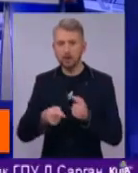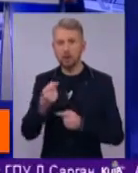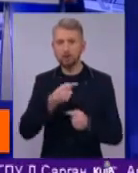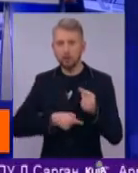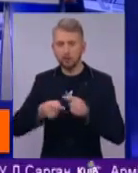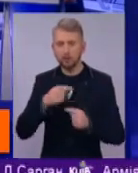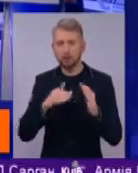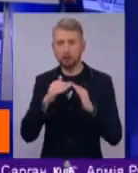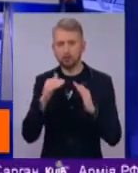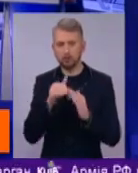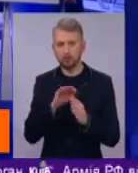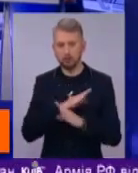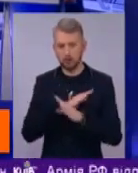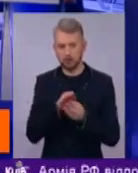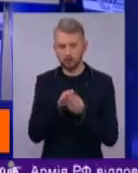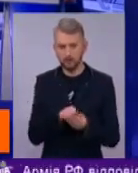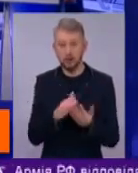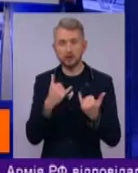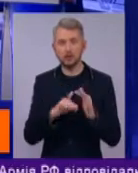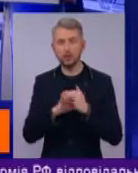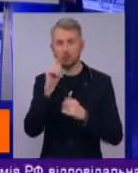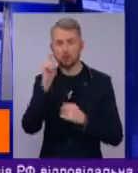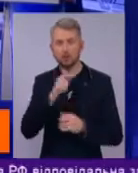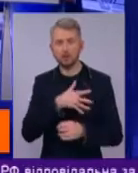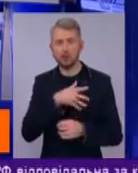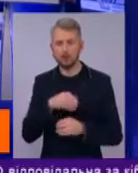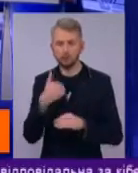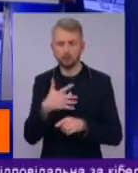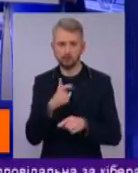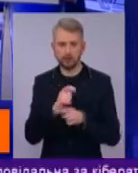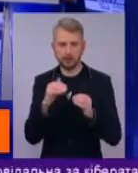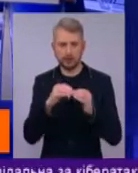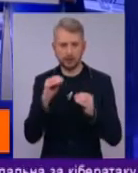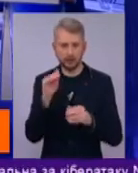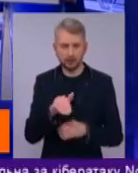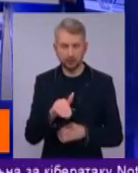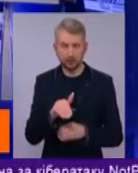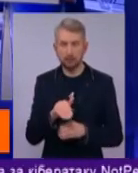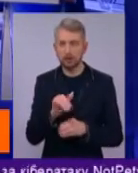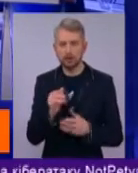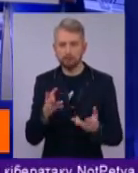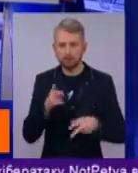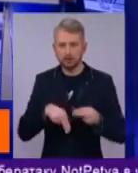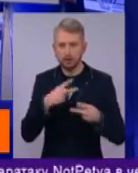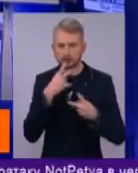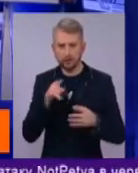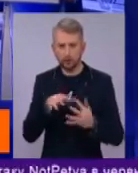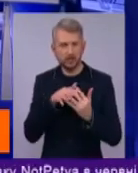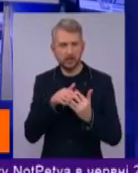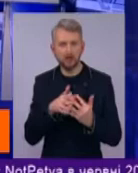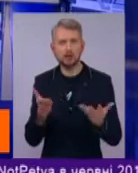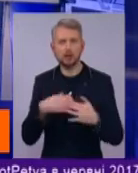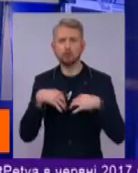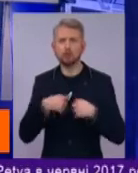у цинкових домовинах. Нині на сході країни загиблих вже понад 10 тисяч. І кінця краю не видно цій війні. Якого